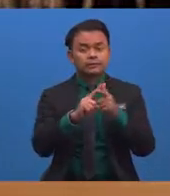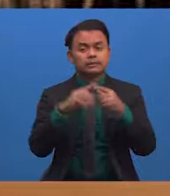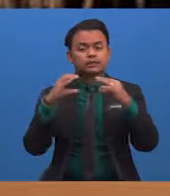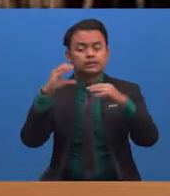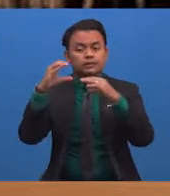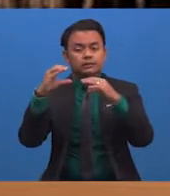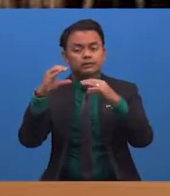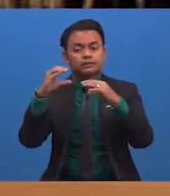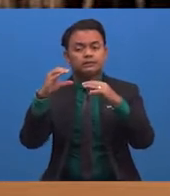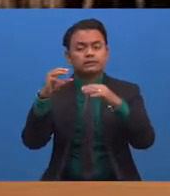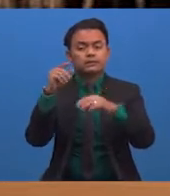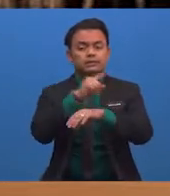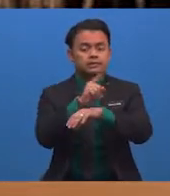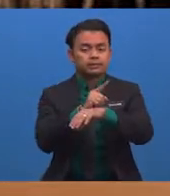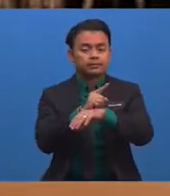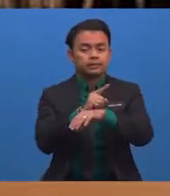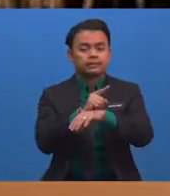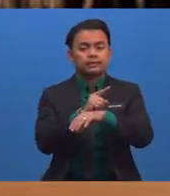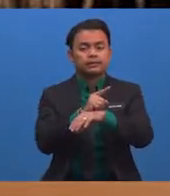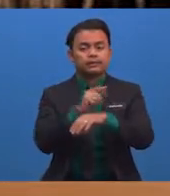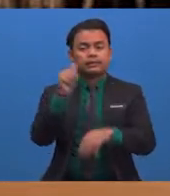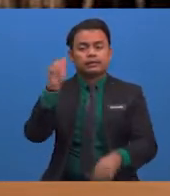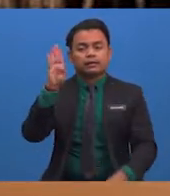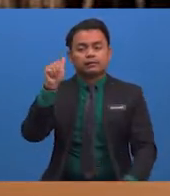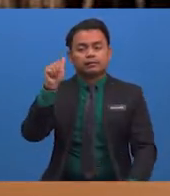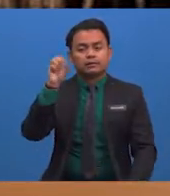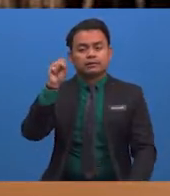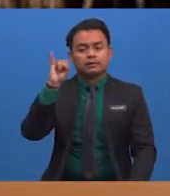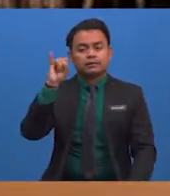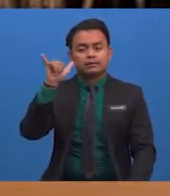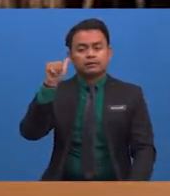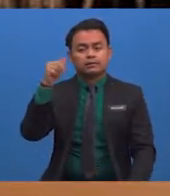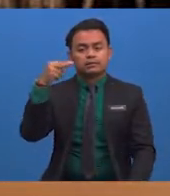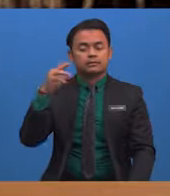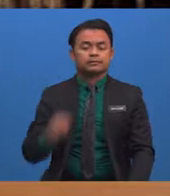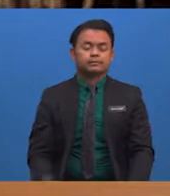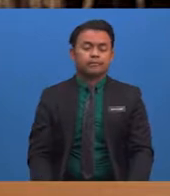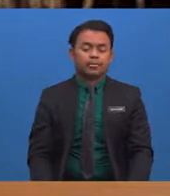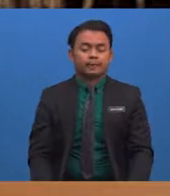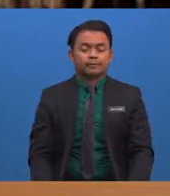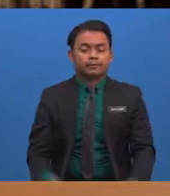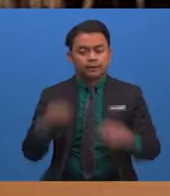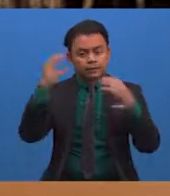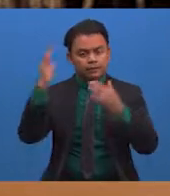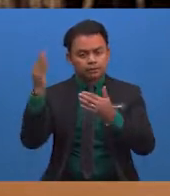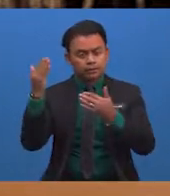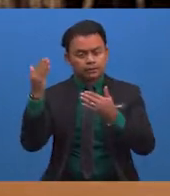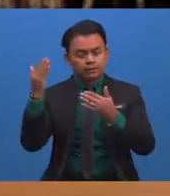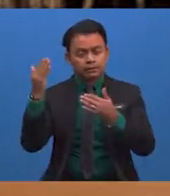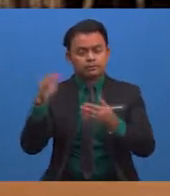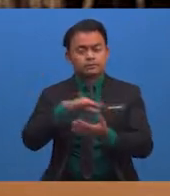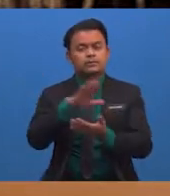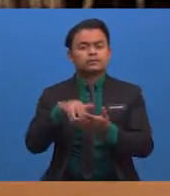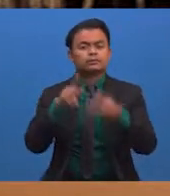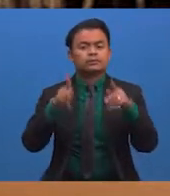Anak-anak pelajar, boleh cikgu teruskan? Cikgu harap melalui perkongsian ini, semua pelajar berjaya mencapai semua